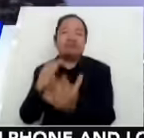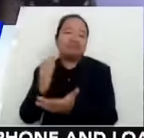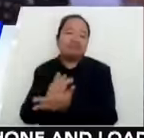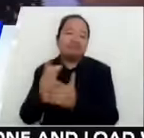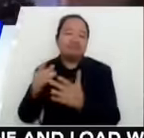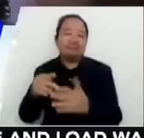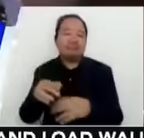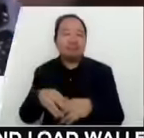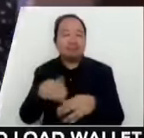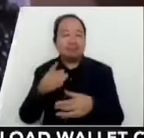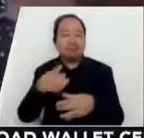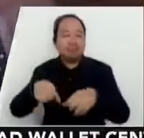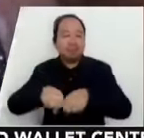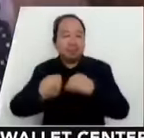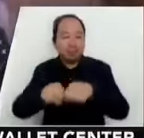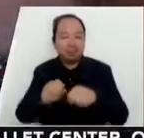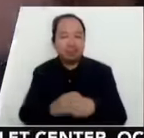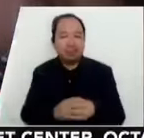Ba't mo kailangan takbuhan yung mga tao?